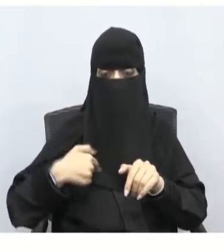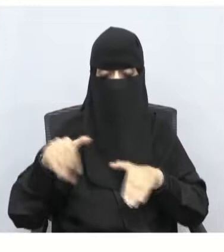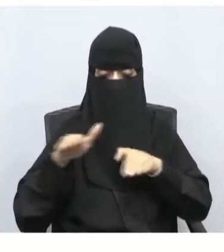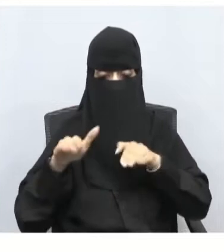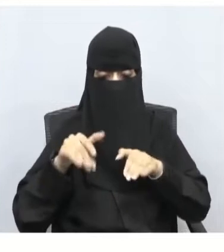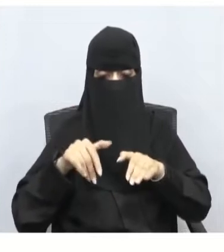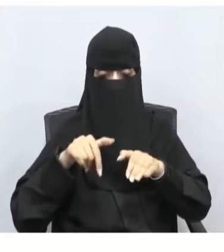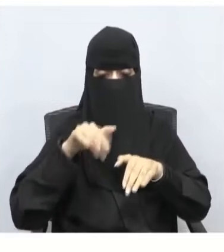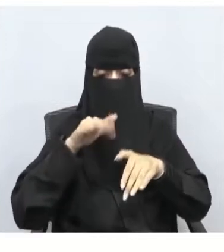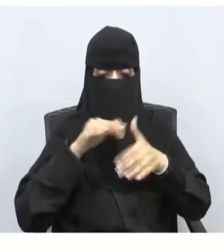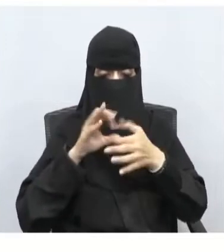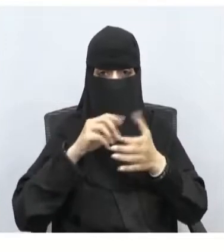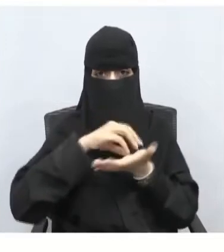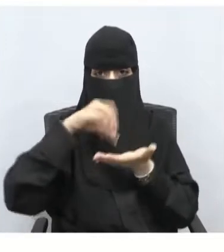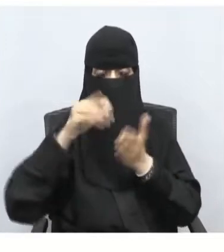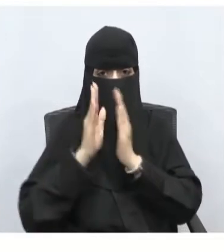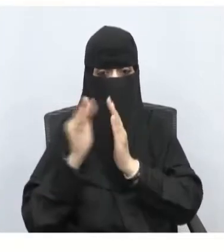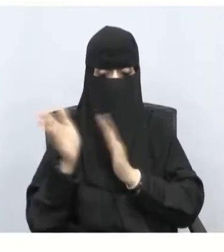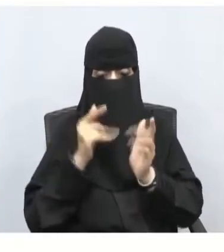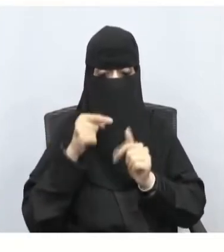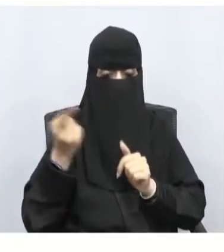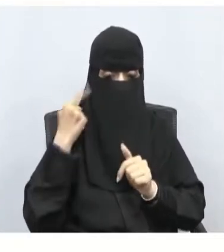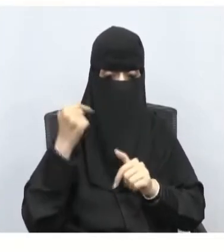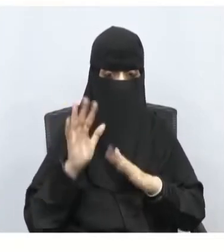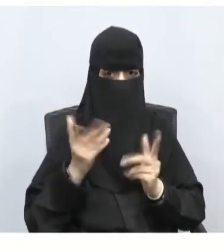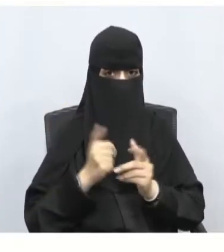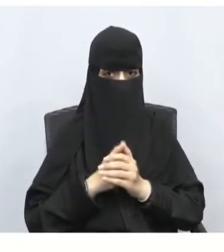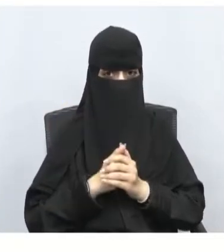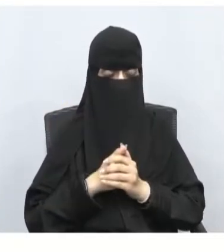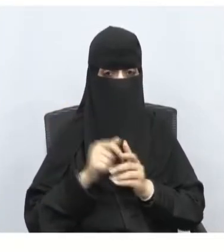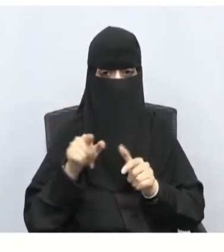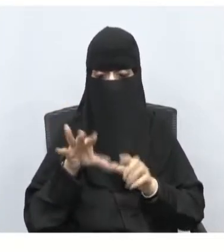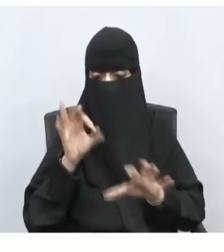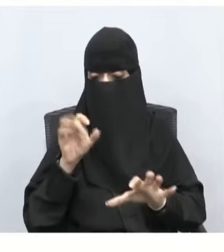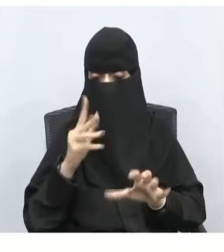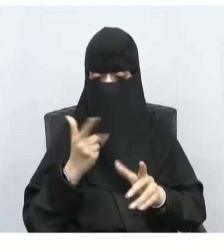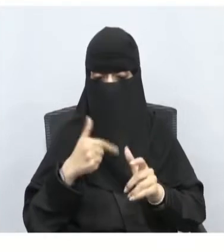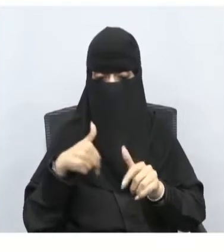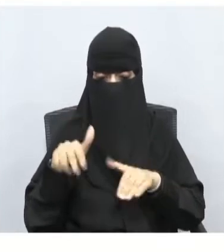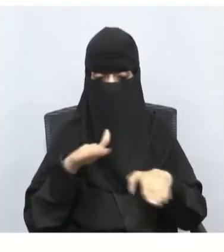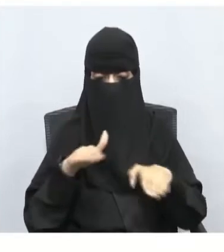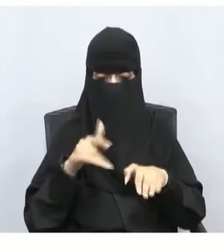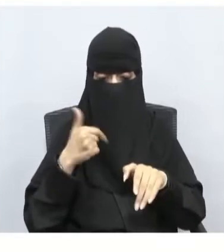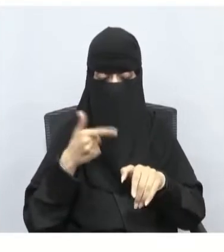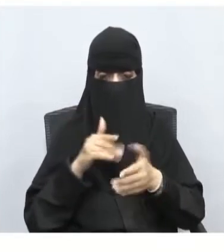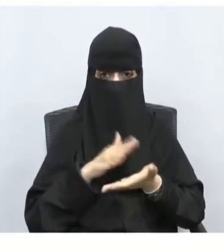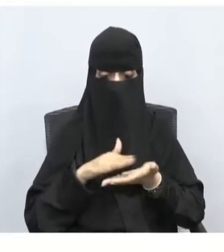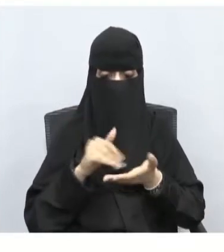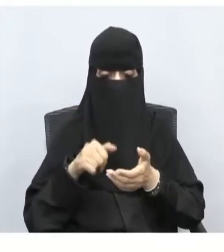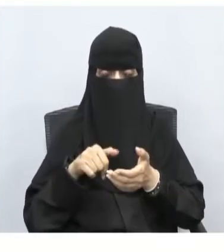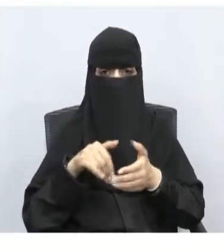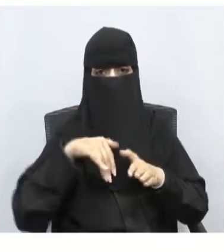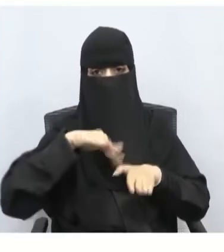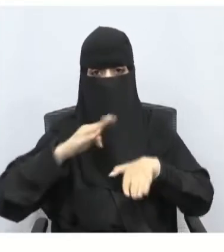والتضاغطات التي تنتقل عبر المادة بالصوت أم الموجة الصوتية أم اهتزاز أم وسط